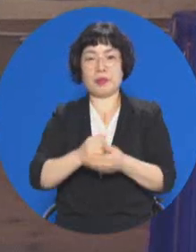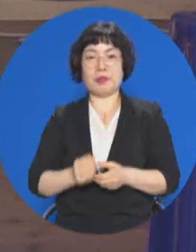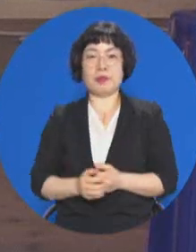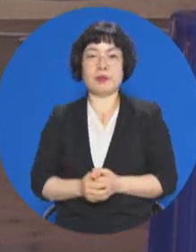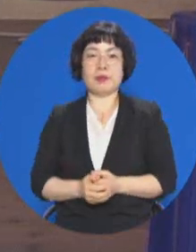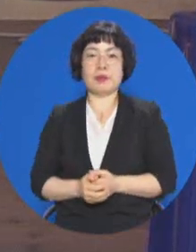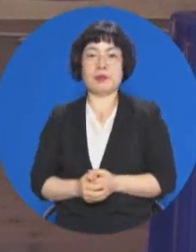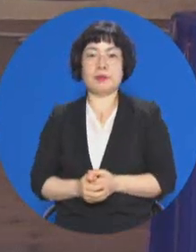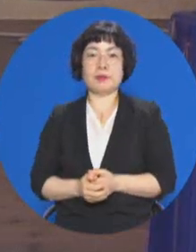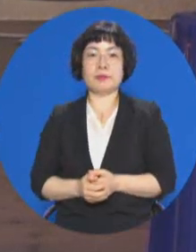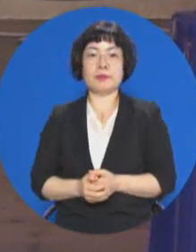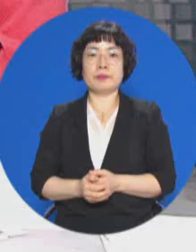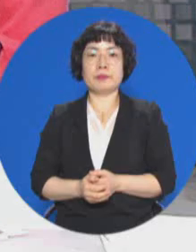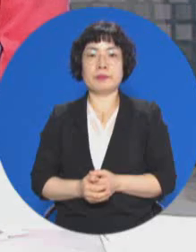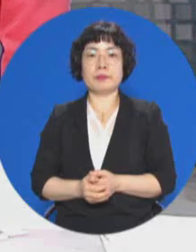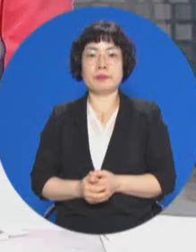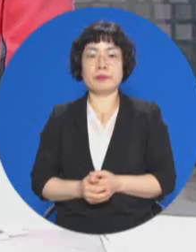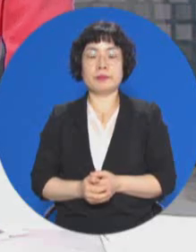판명됐습니다.